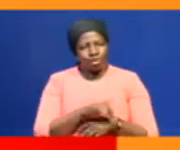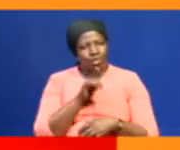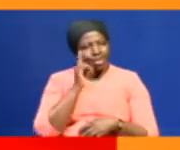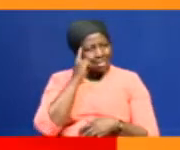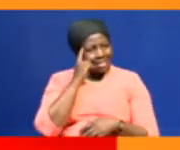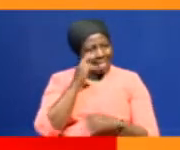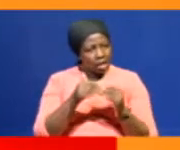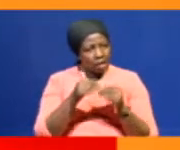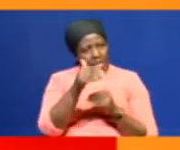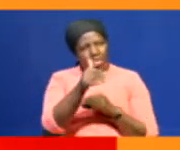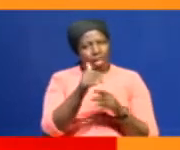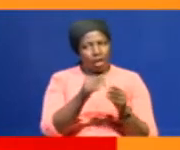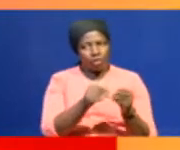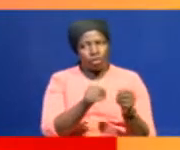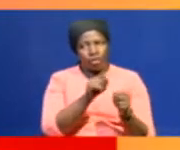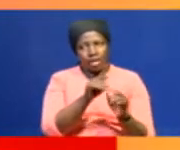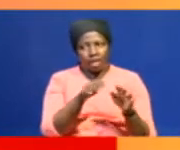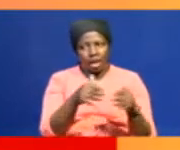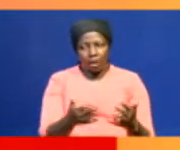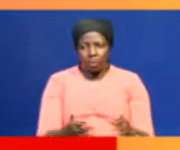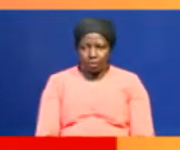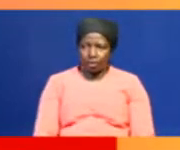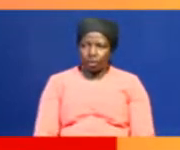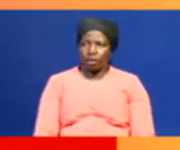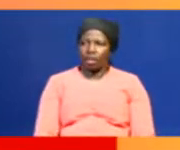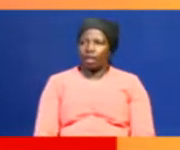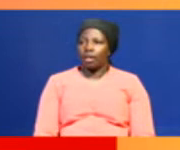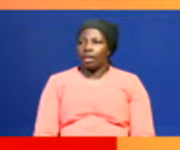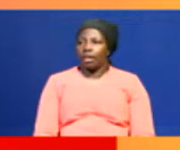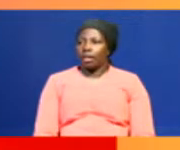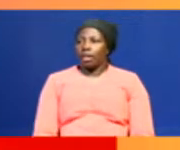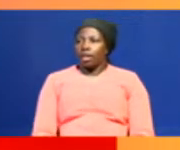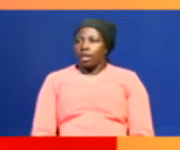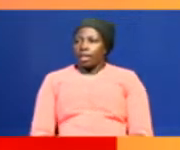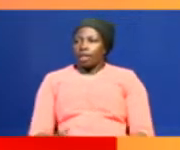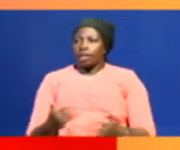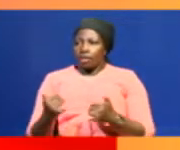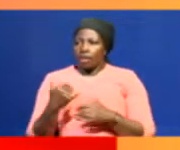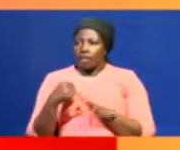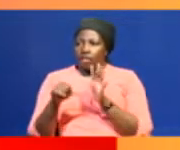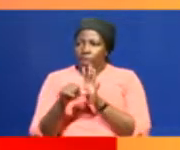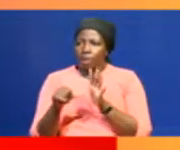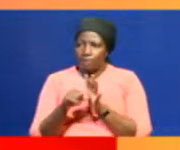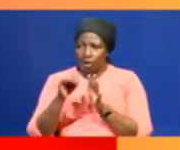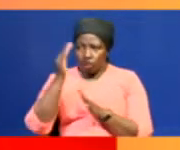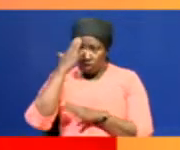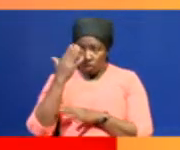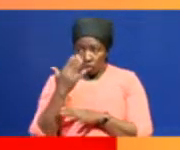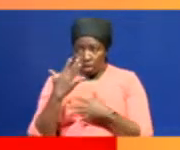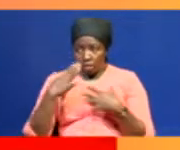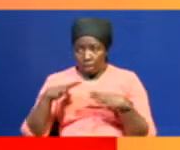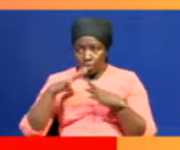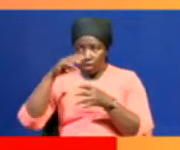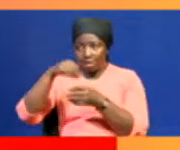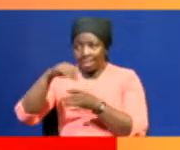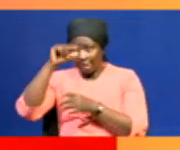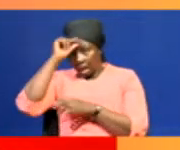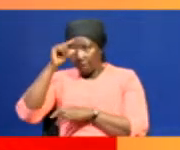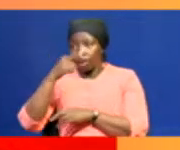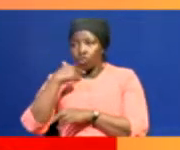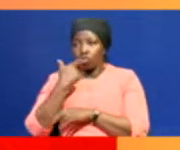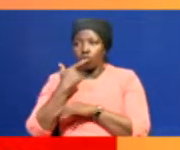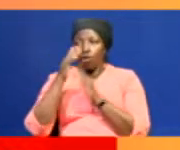vipi? Sasa hiyo tuko na shida. Unajua kuna watu kwa serikali ambao